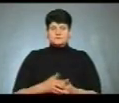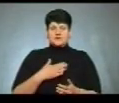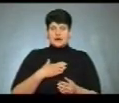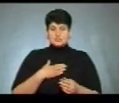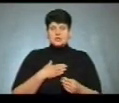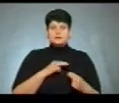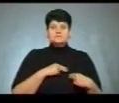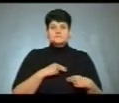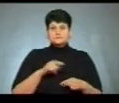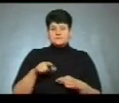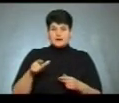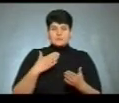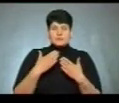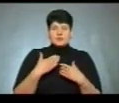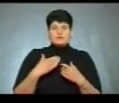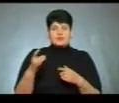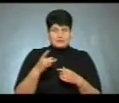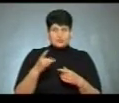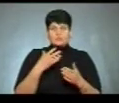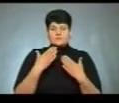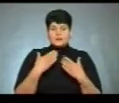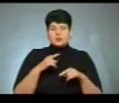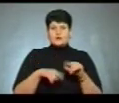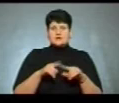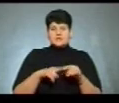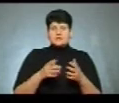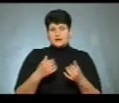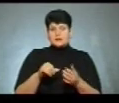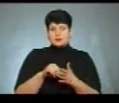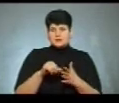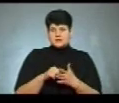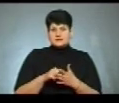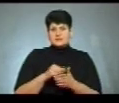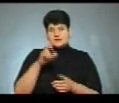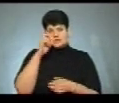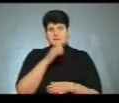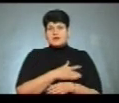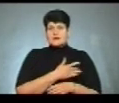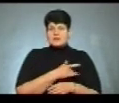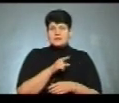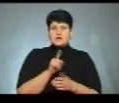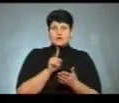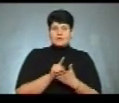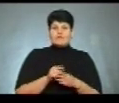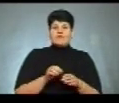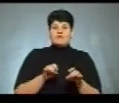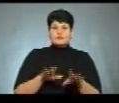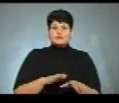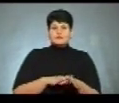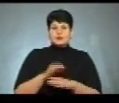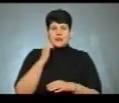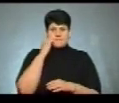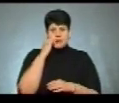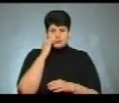Рівного поспілкувалися з родиною, яка вирішила взяти участь у програмі «Муніципальна няня». Її обов'язки вирішила виконувати